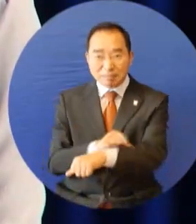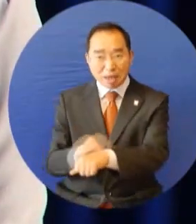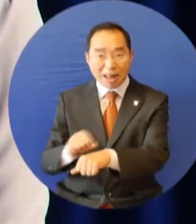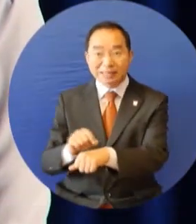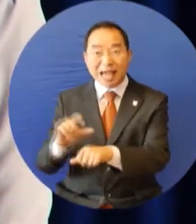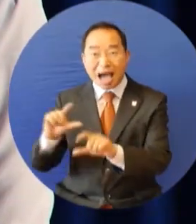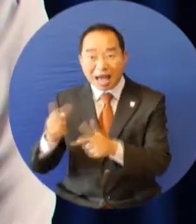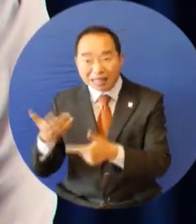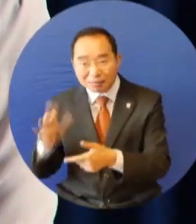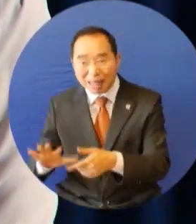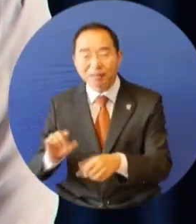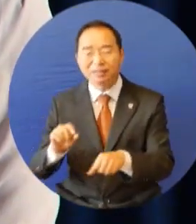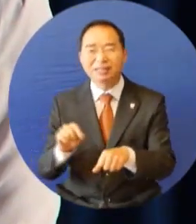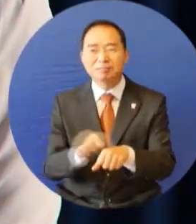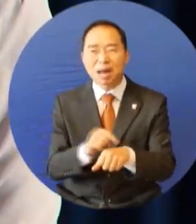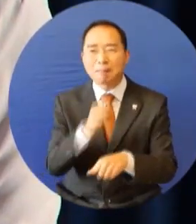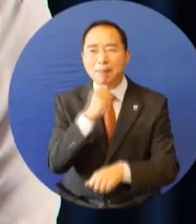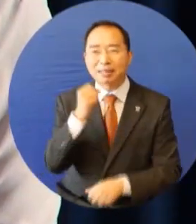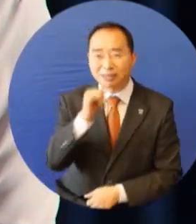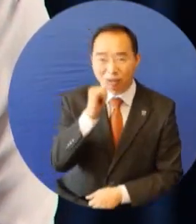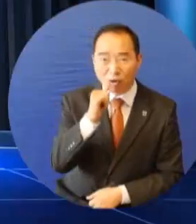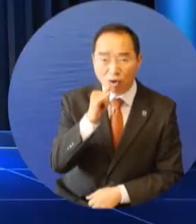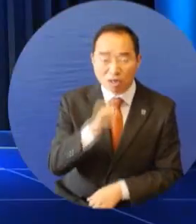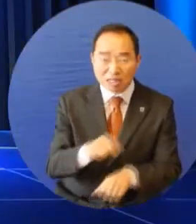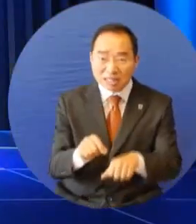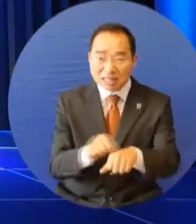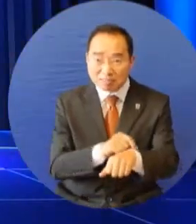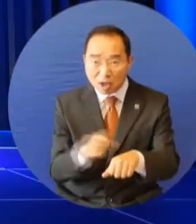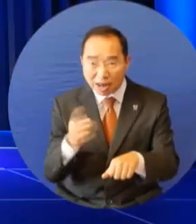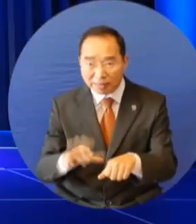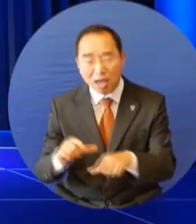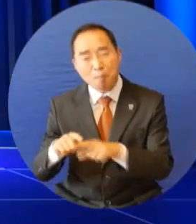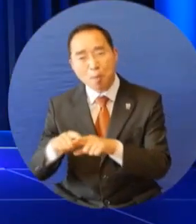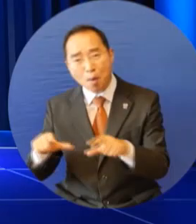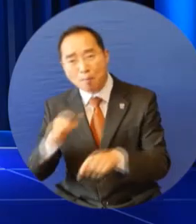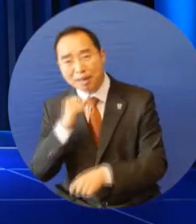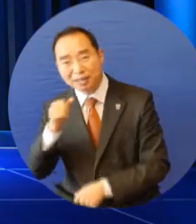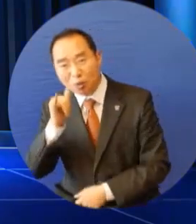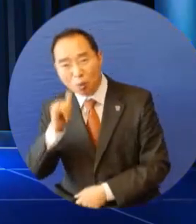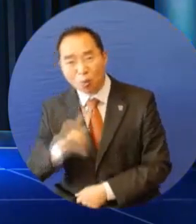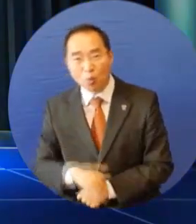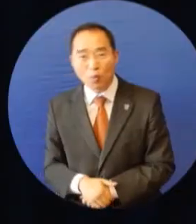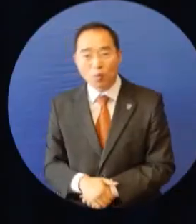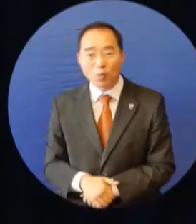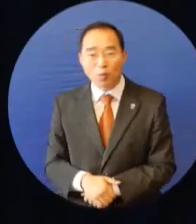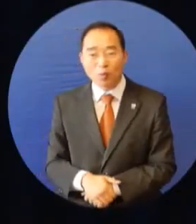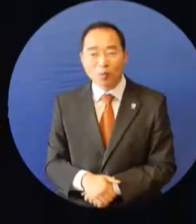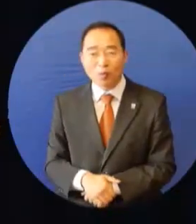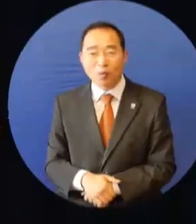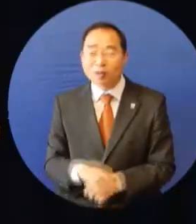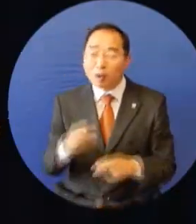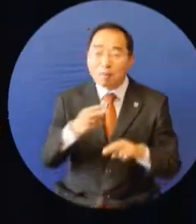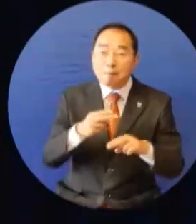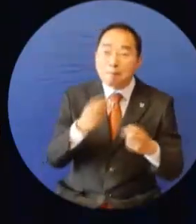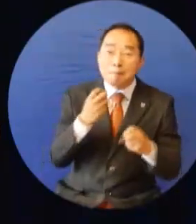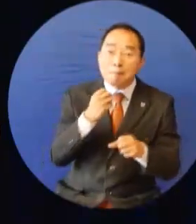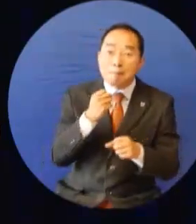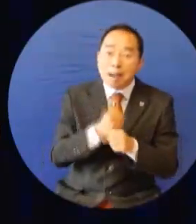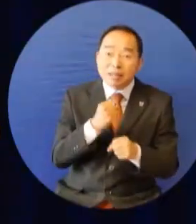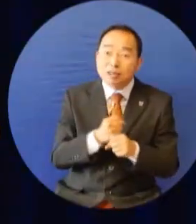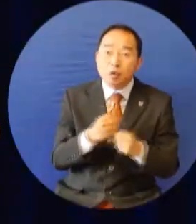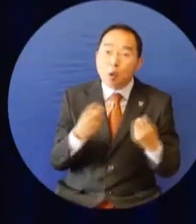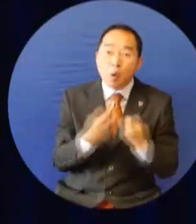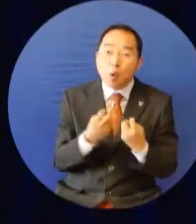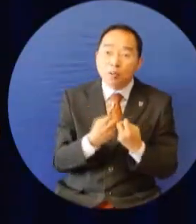특별하지 않은 특별한 맛이 있고, 네. 특별한데 평범한 게 있고, 네. 그러니까 어떻게 이제 만들어